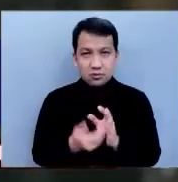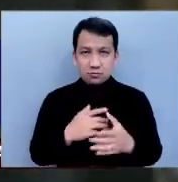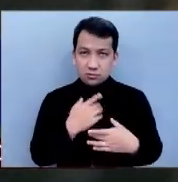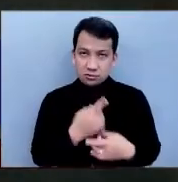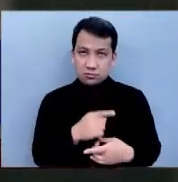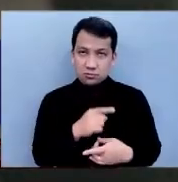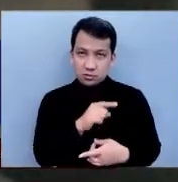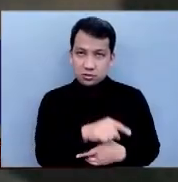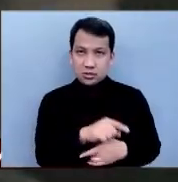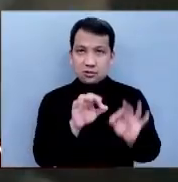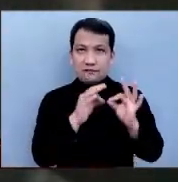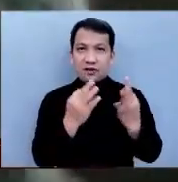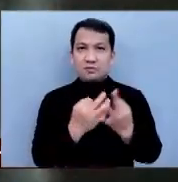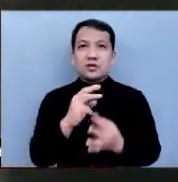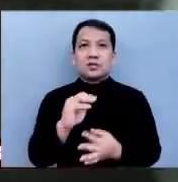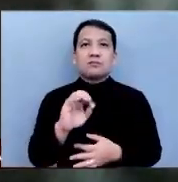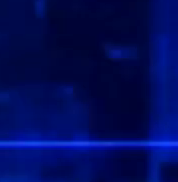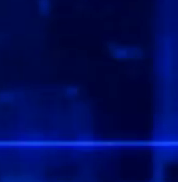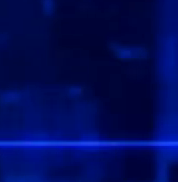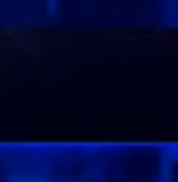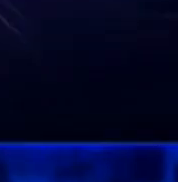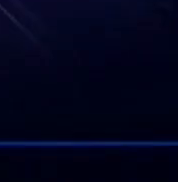sa mga naturang korporasyon.